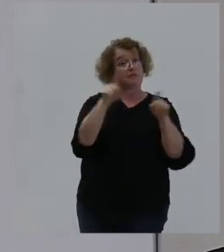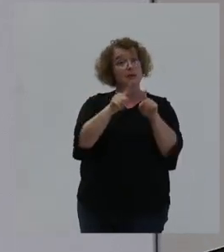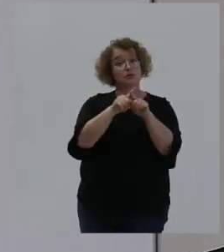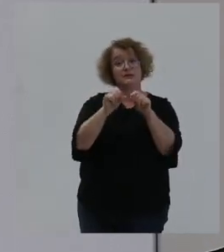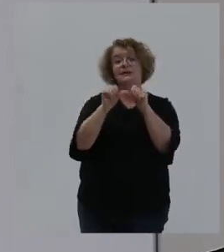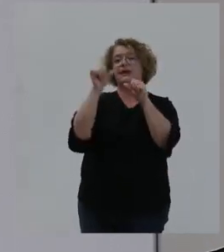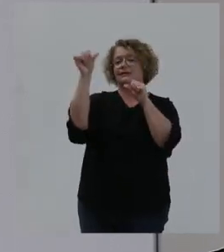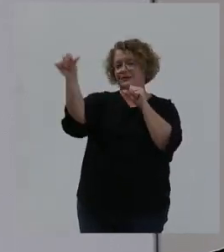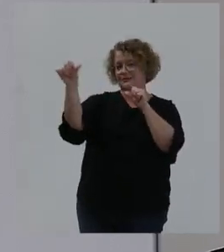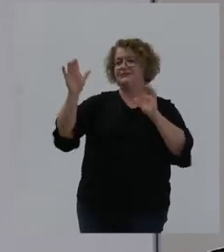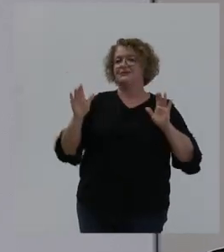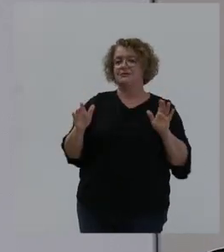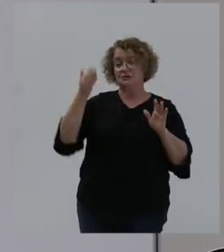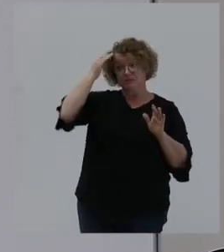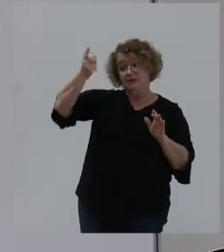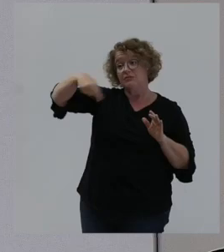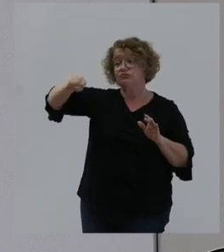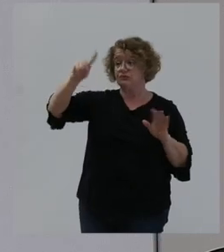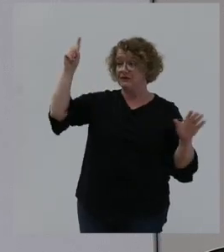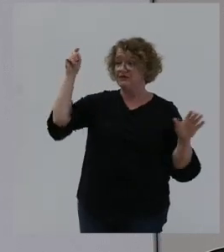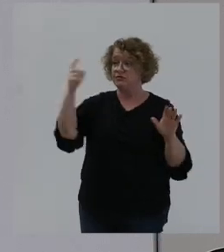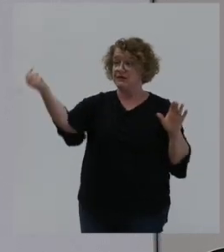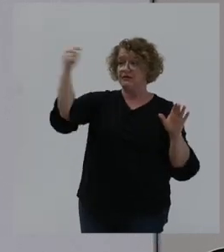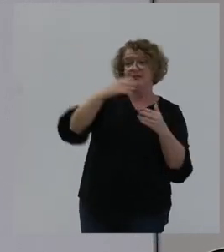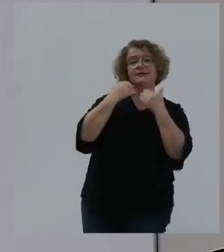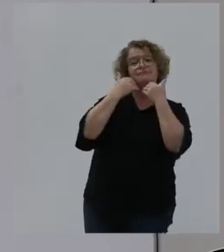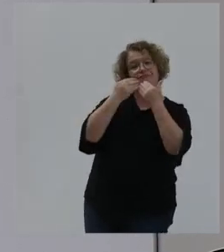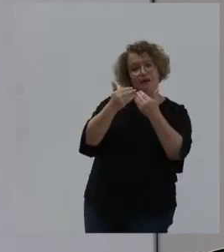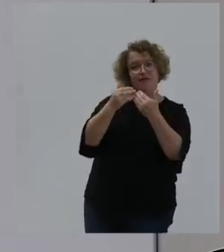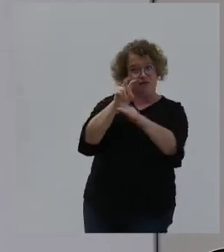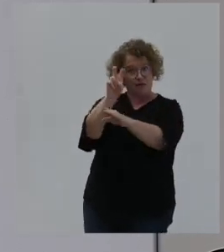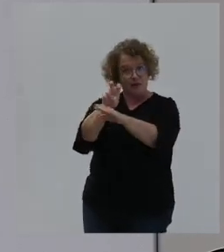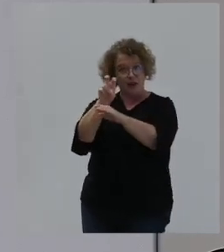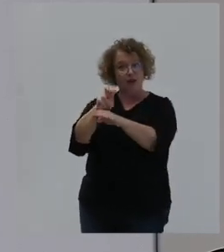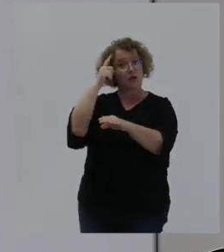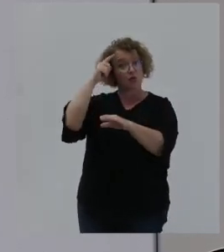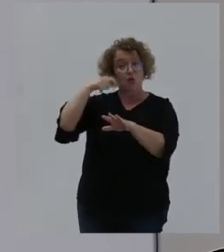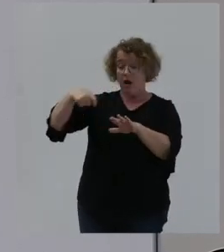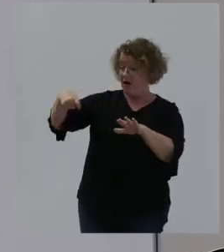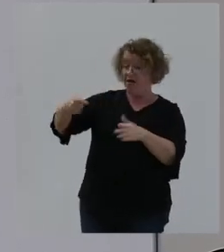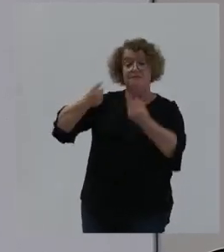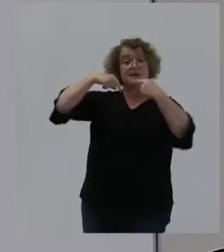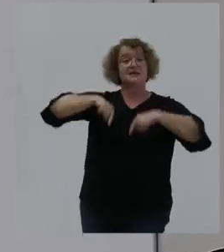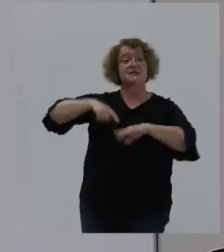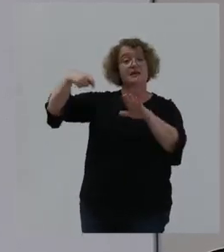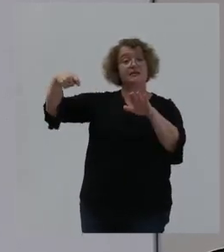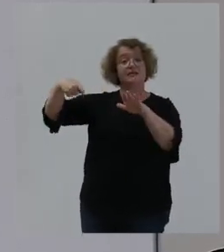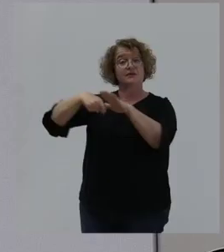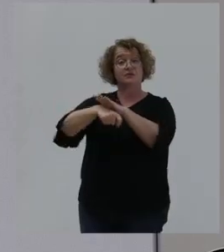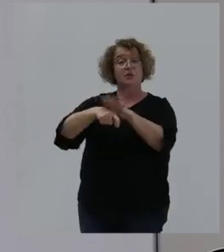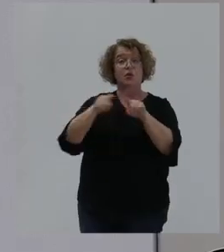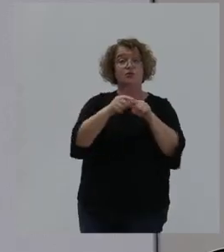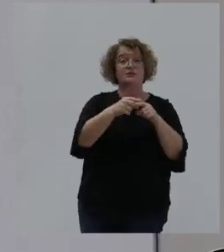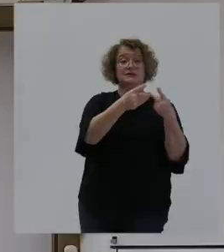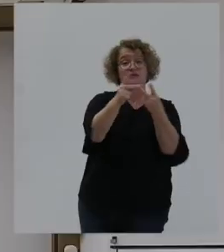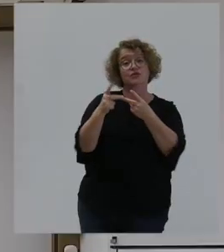échéant, en difficulté, il faut le maintenir. Surtout quand nous avons des financements ministériels et des collectivités